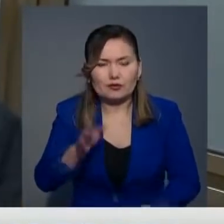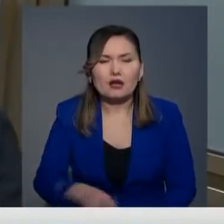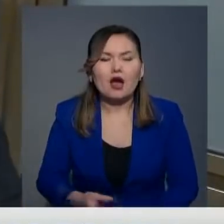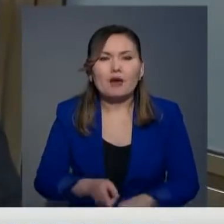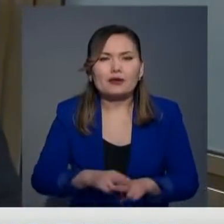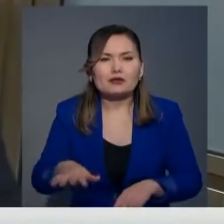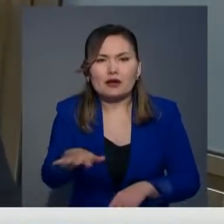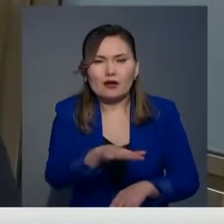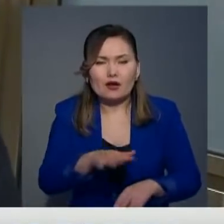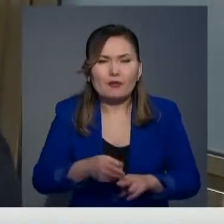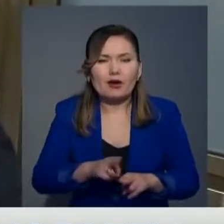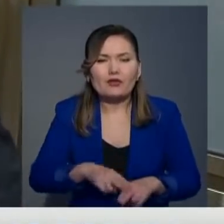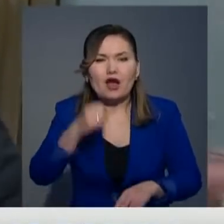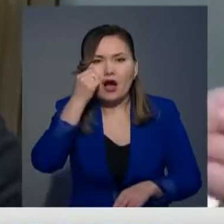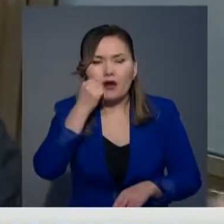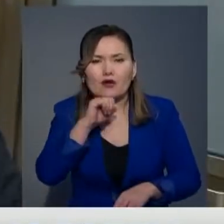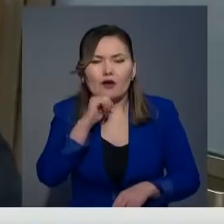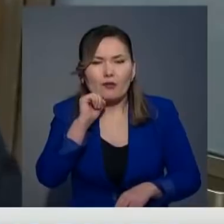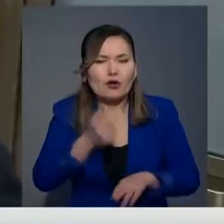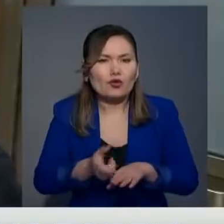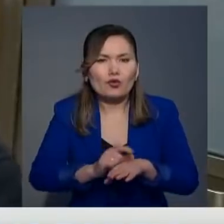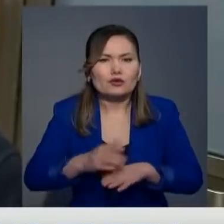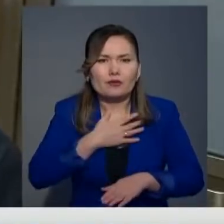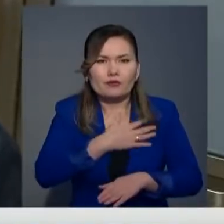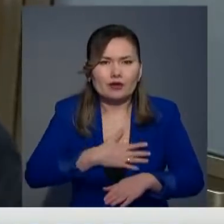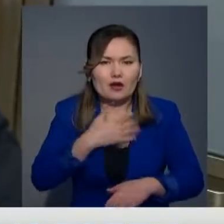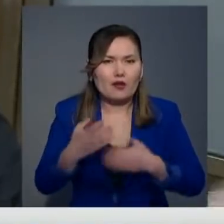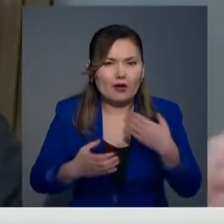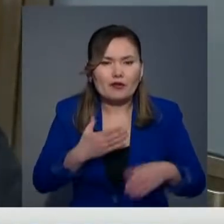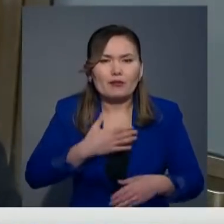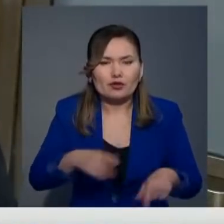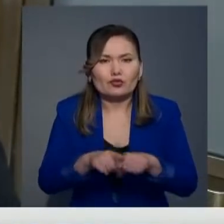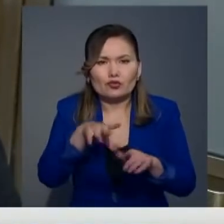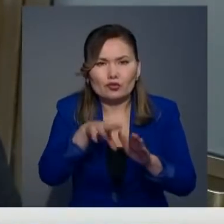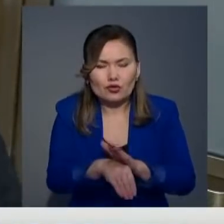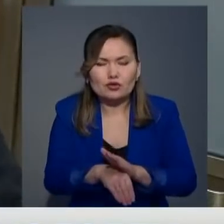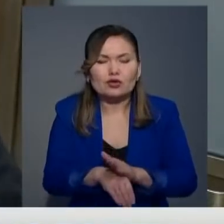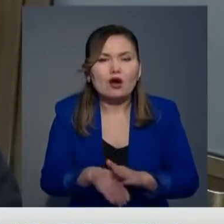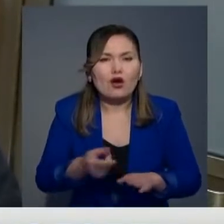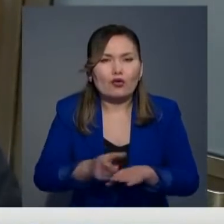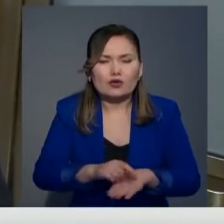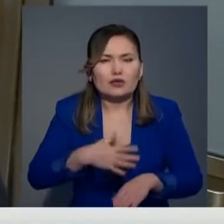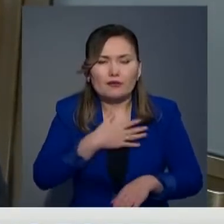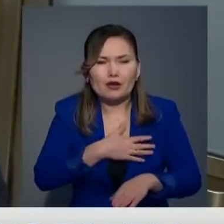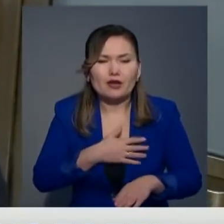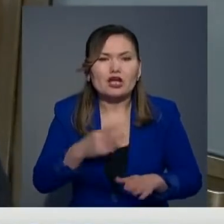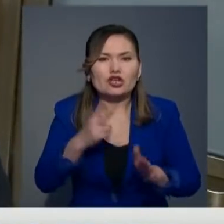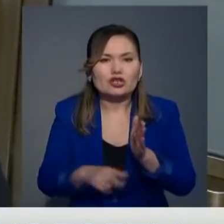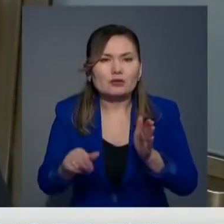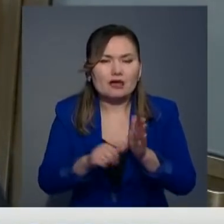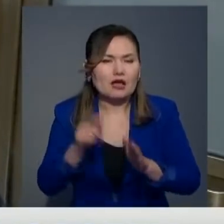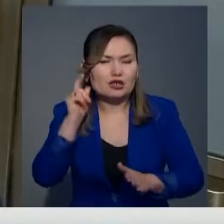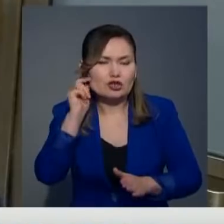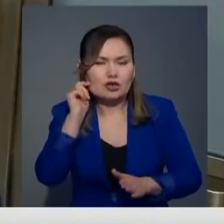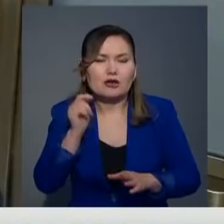Біздің өңірдегі қарт адамдардың бәрі алаңдаулы. Олардың қатарында мен де бармын. Жасым 76-да. Жалғыз тұрам. Ауырып